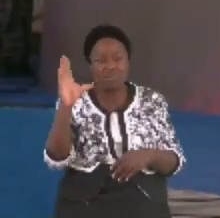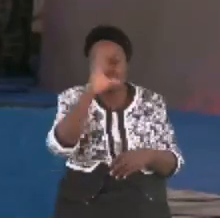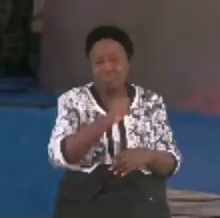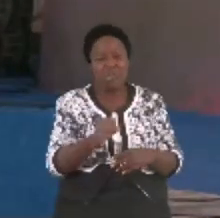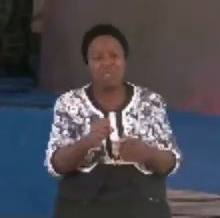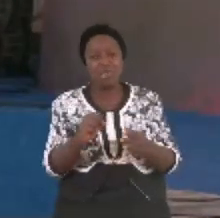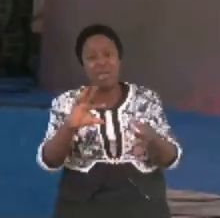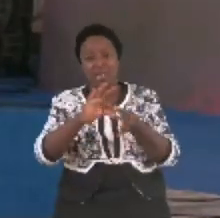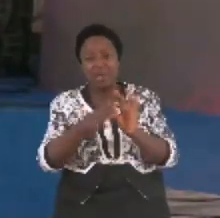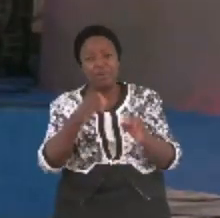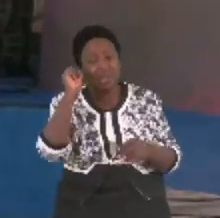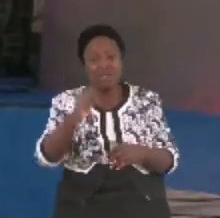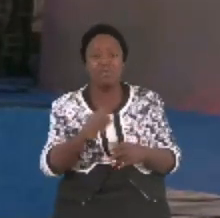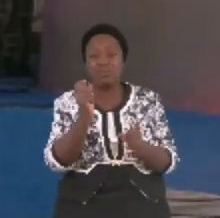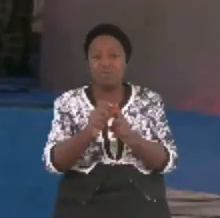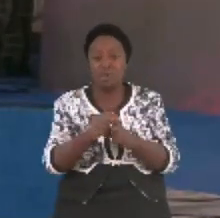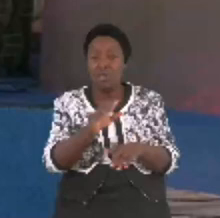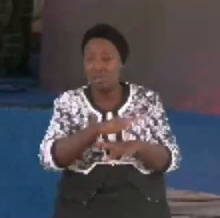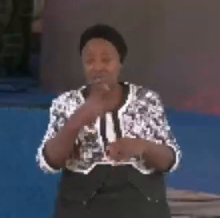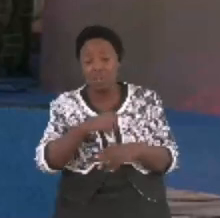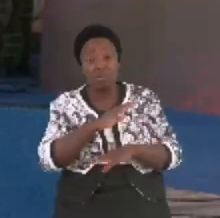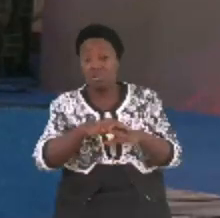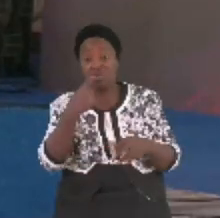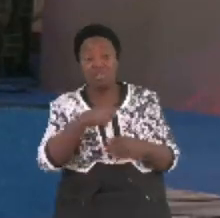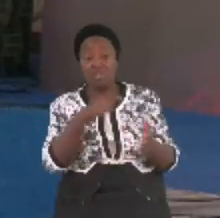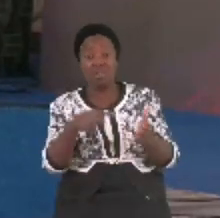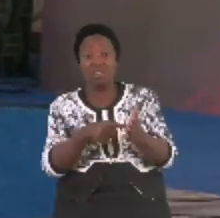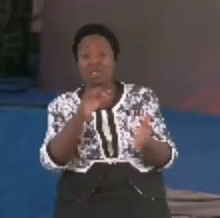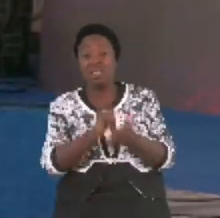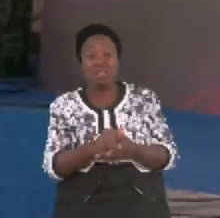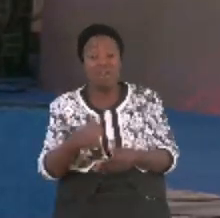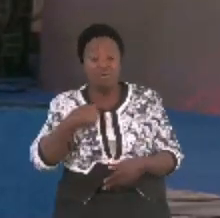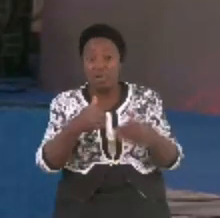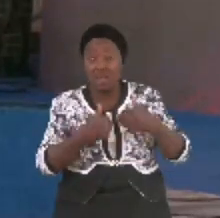interpréter ce qu'il disait. Ne dites pas ceci. Oh,